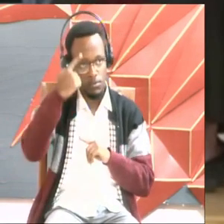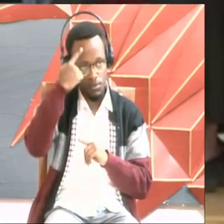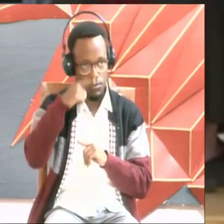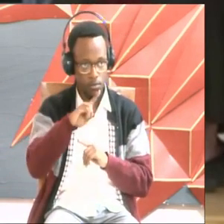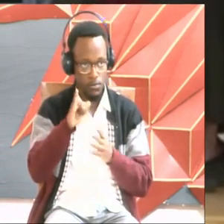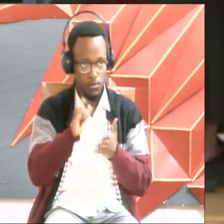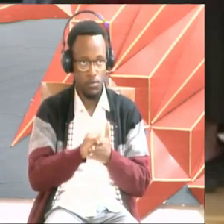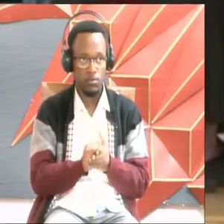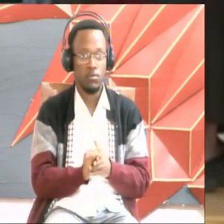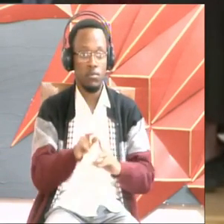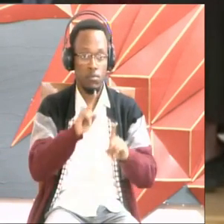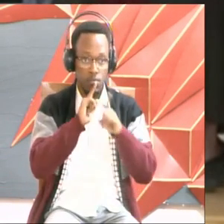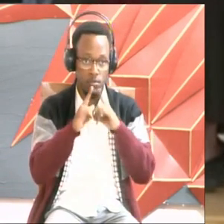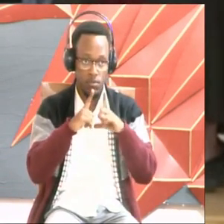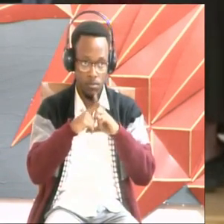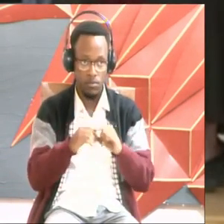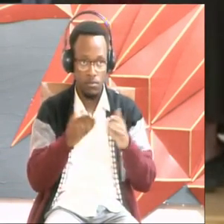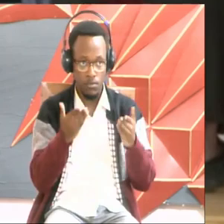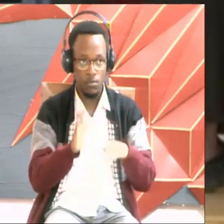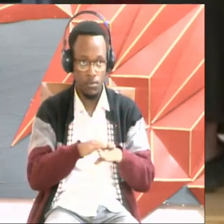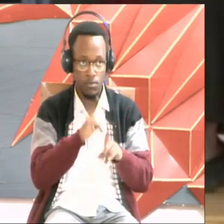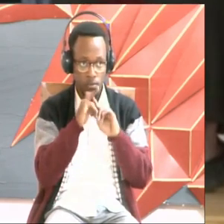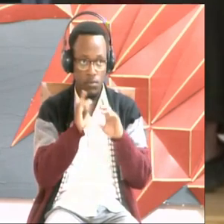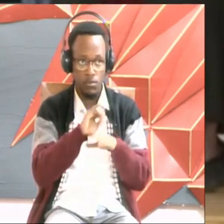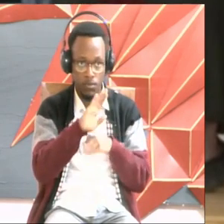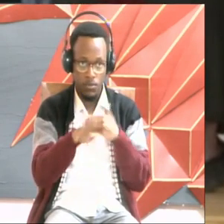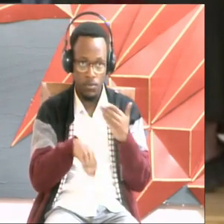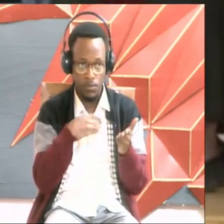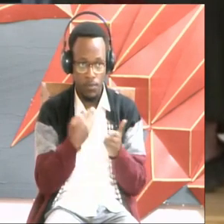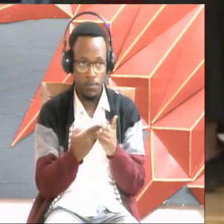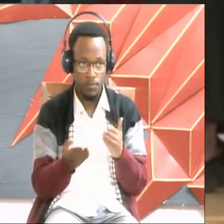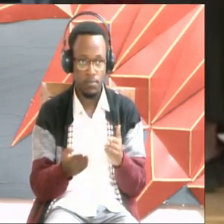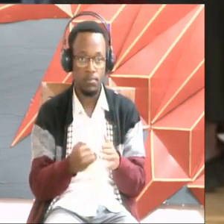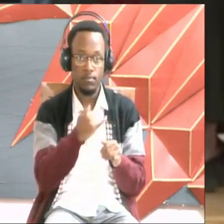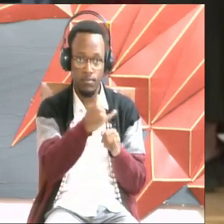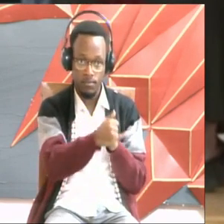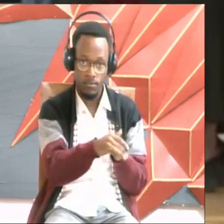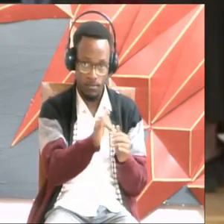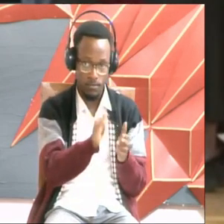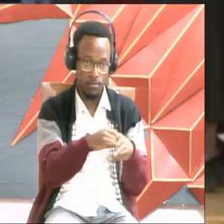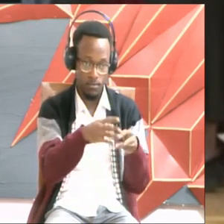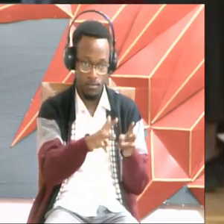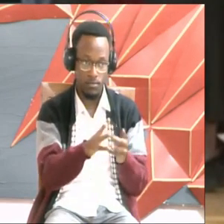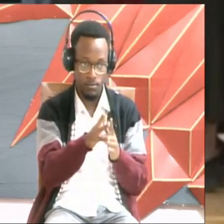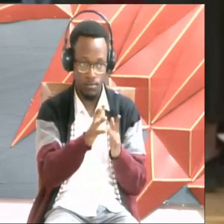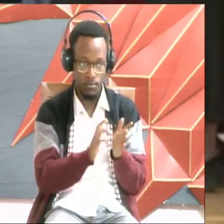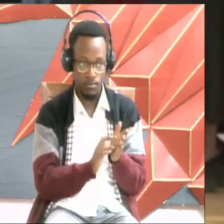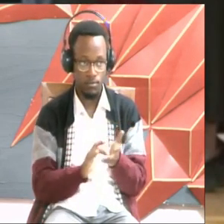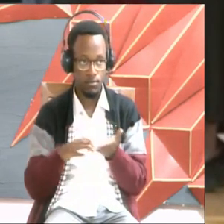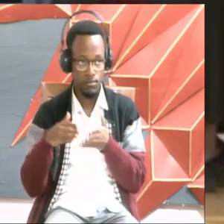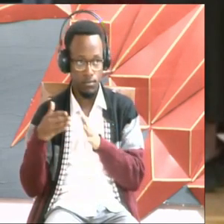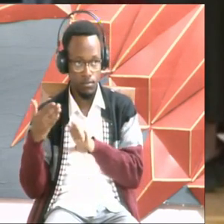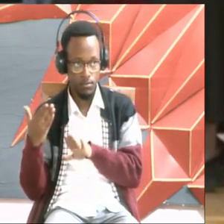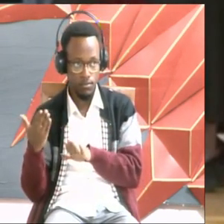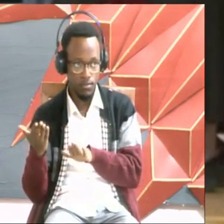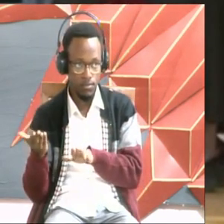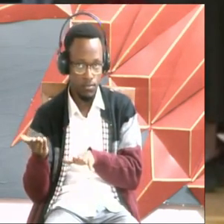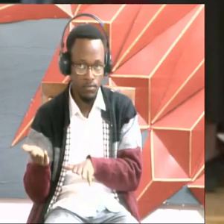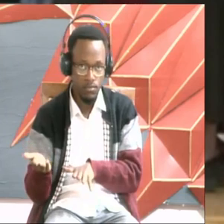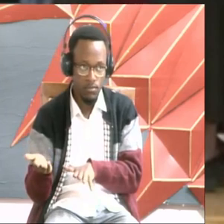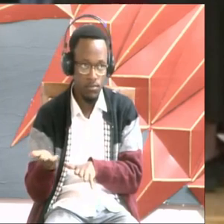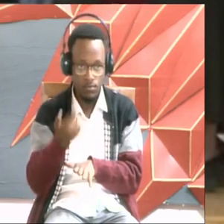kubgawe yavuze aya magambo aravuga ngo byose birarangiye. C'est ainsi qu'il mourut. Aho ngaho nibwo